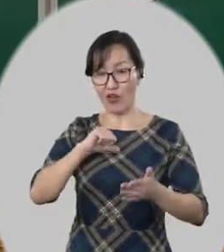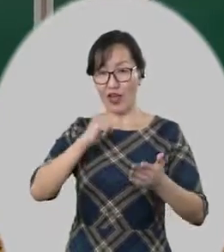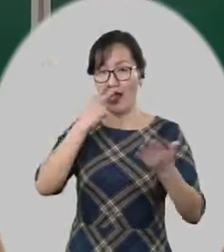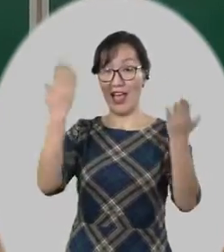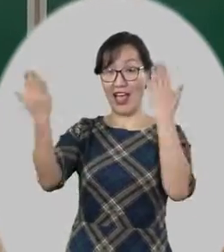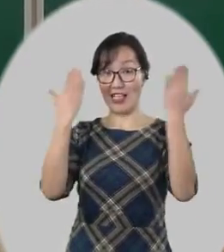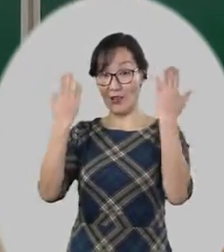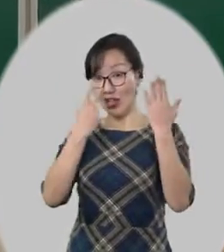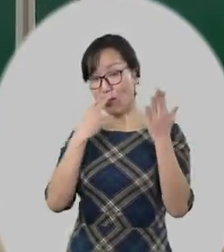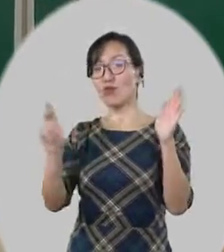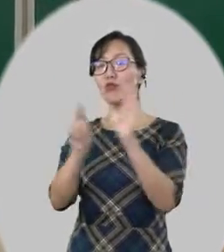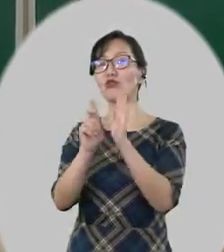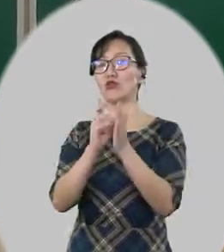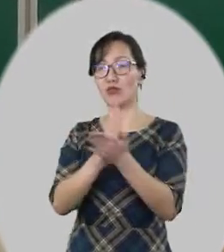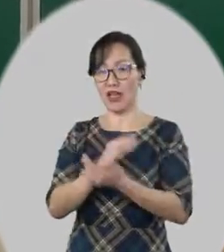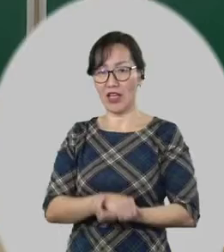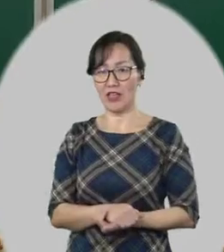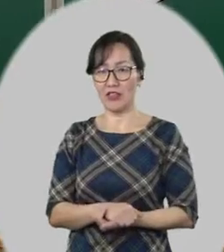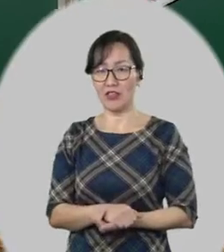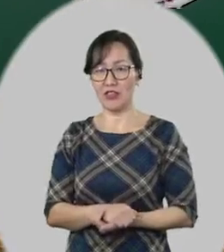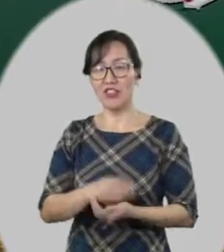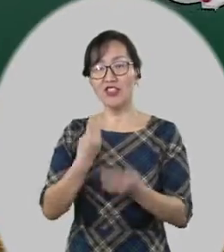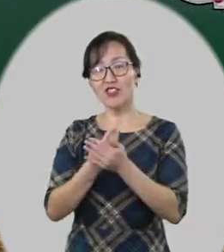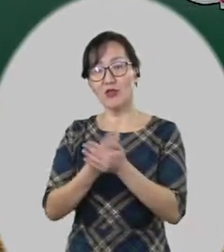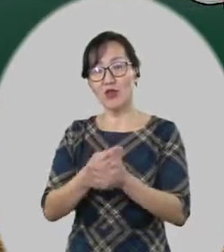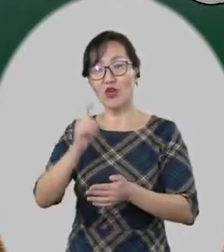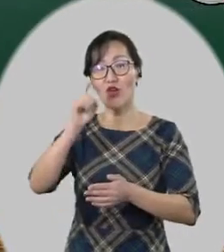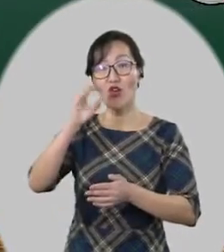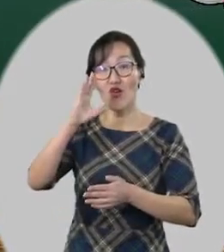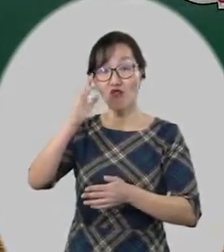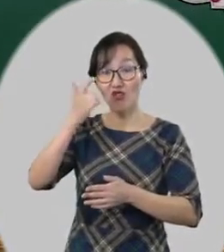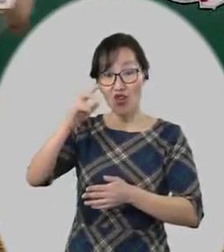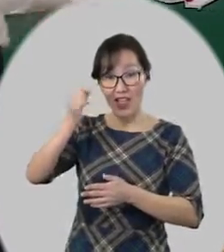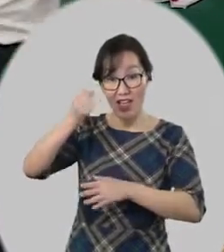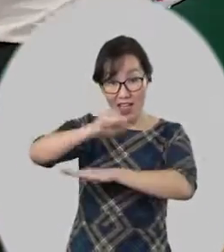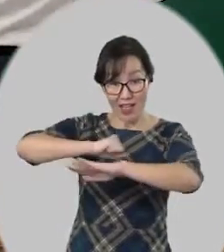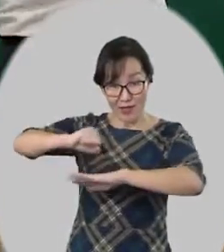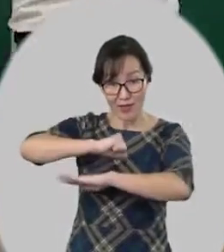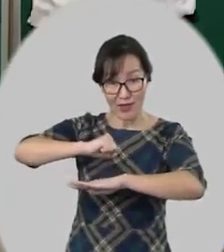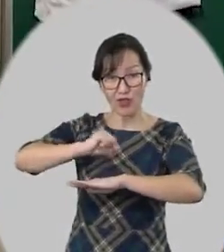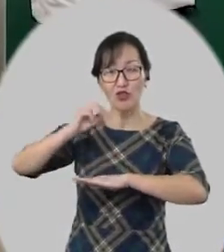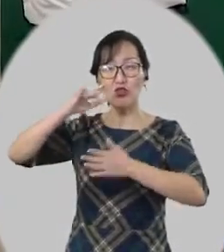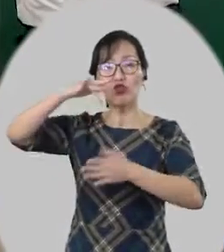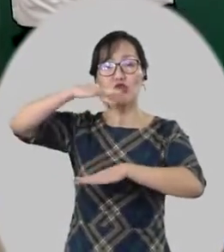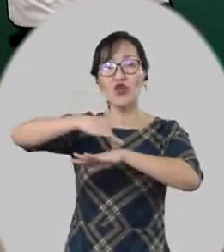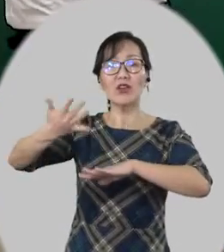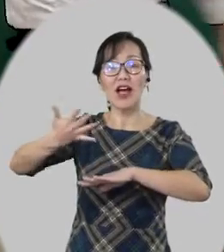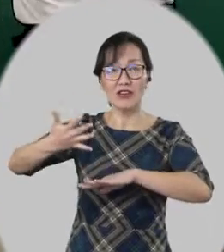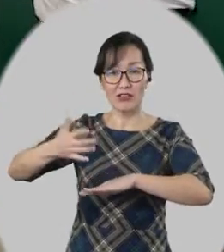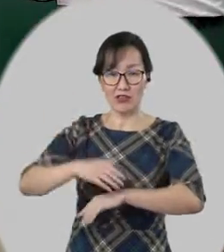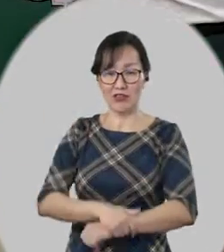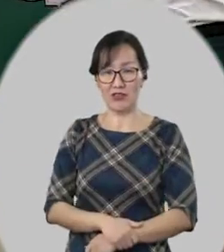харах боломжтой болж ирж байгаа гэсэн үг. Жишээлбэл Хөвсгөл аймгийн төв нь Мөрөн байж байна